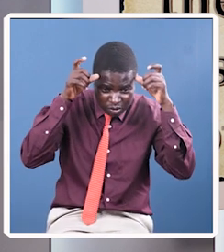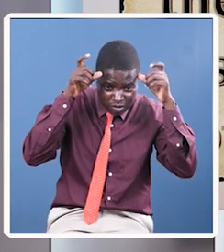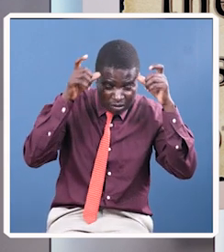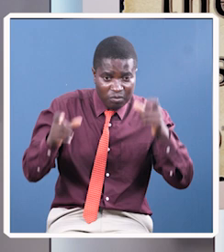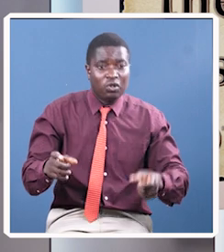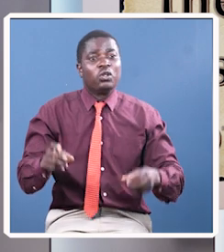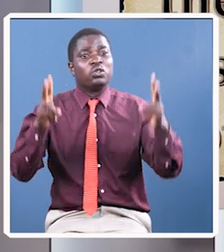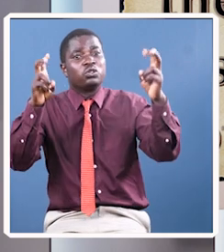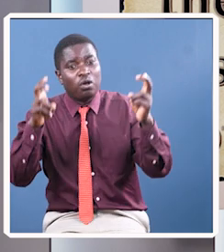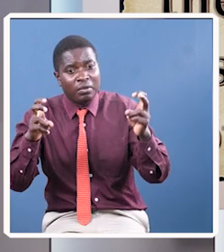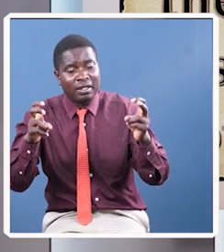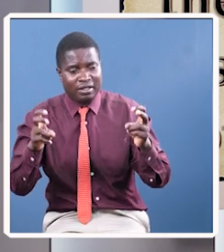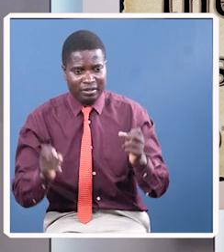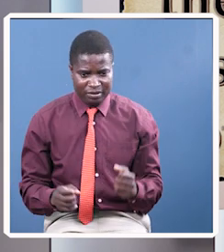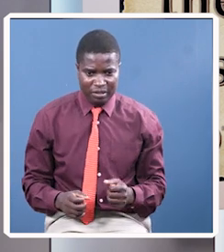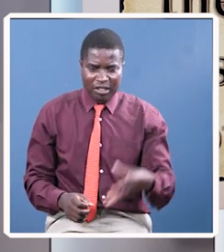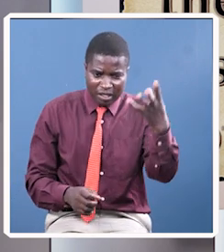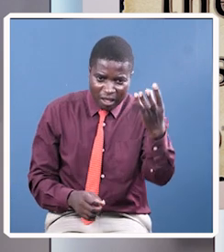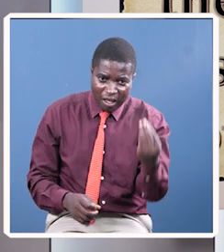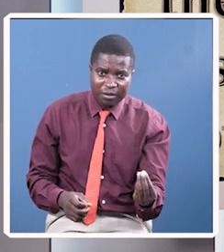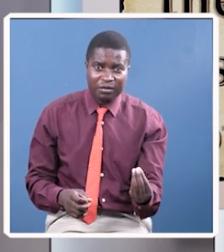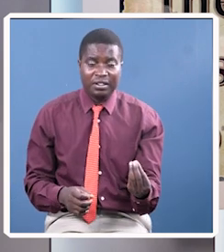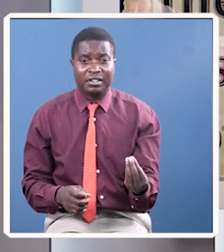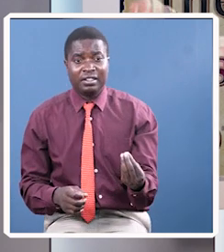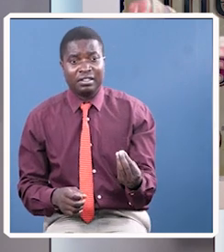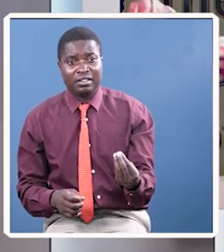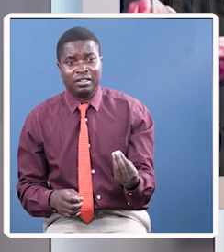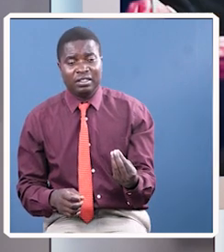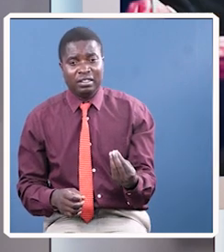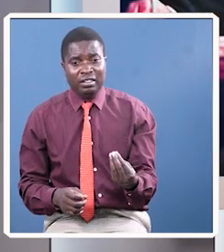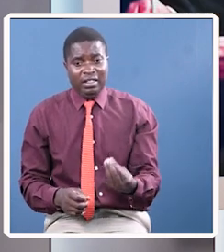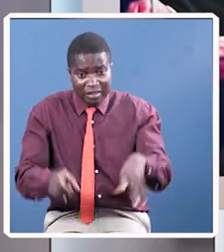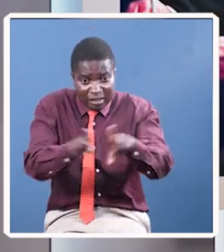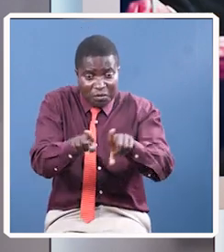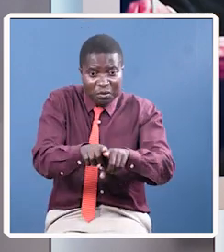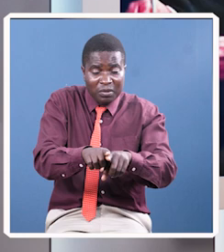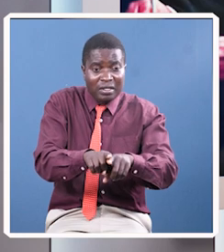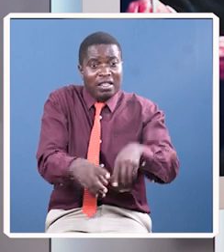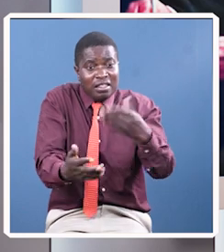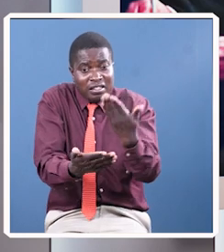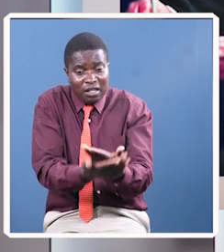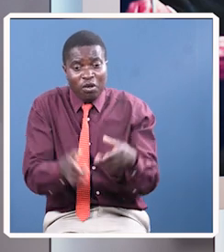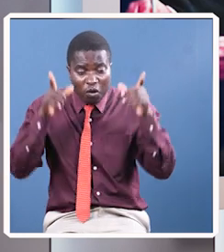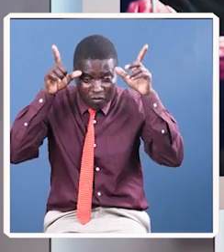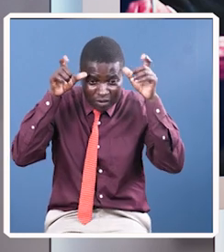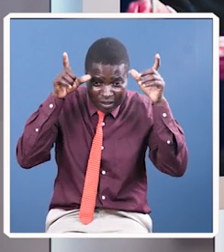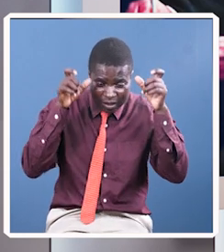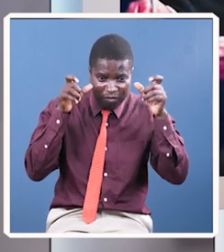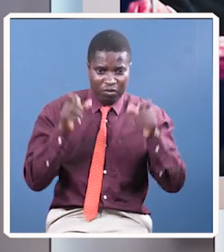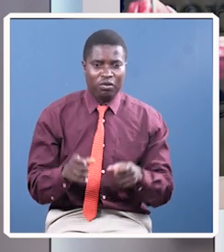Iye muprofita wenema ane mwana kumana wa diabolos. Mabasa